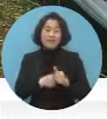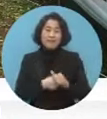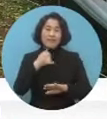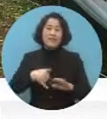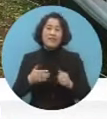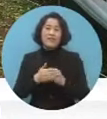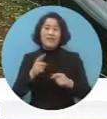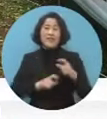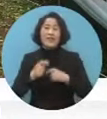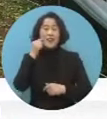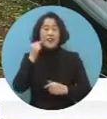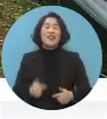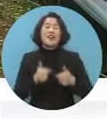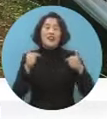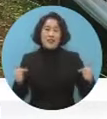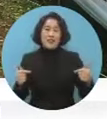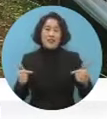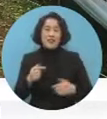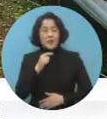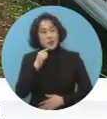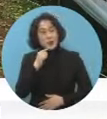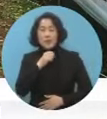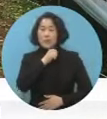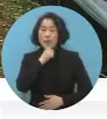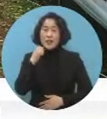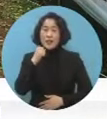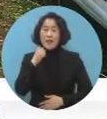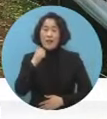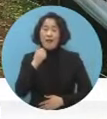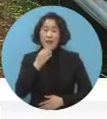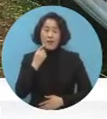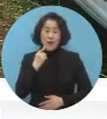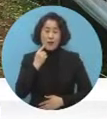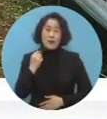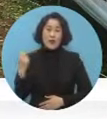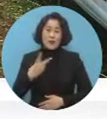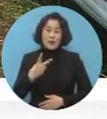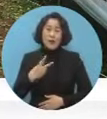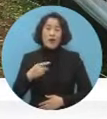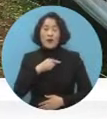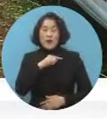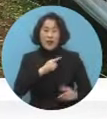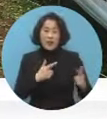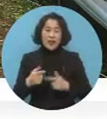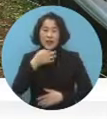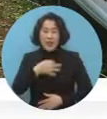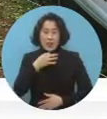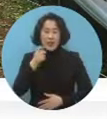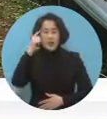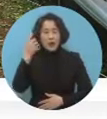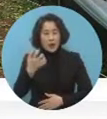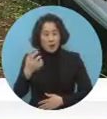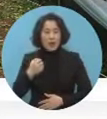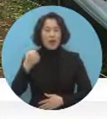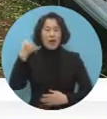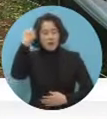때문에 갈수록 인기가 더하고 있고요. 쌉쌀한 맛으로 입맛을 돋구고 알칼리성 식품으로 혈전 예방과 감기, 두통,